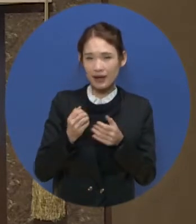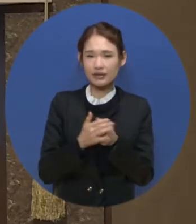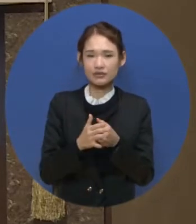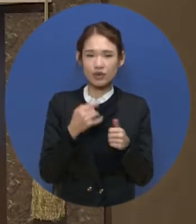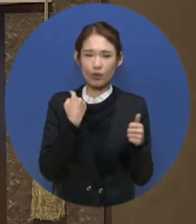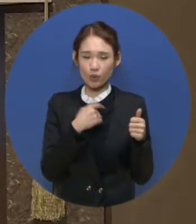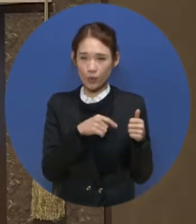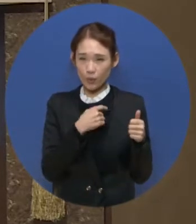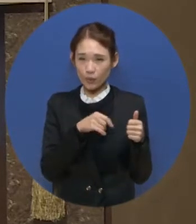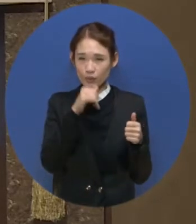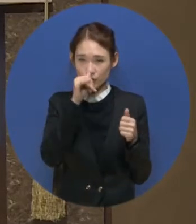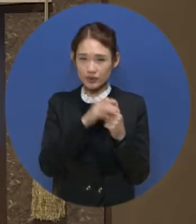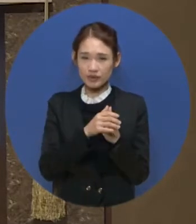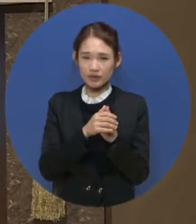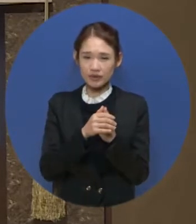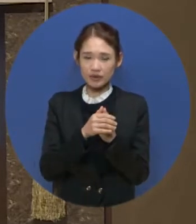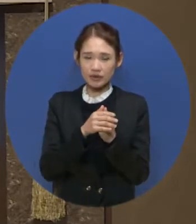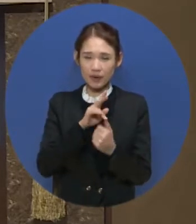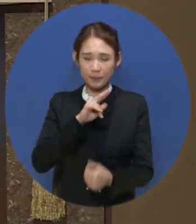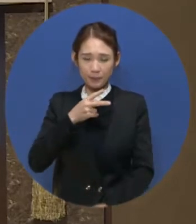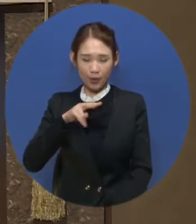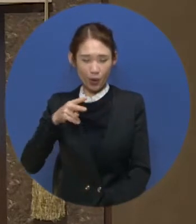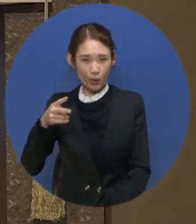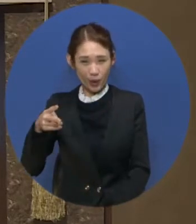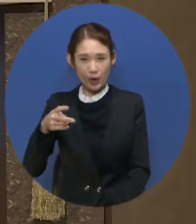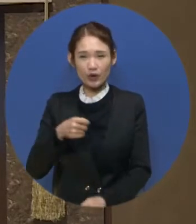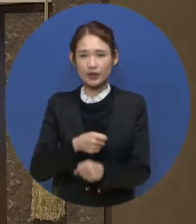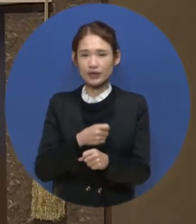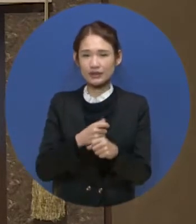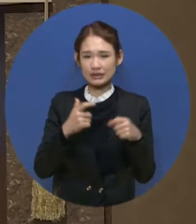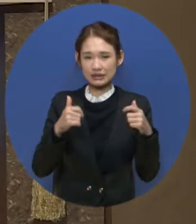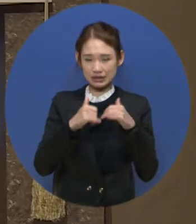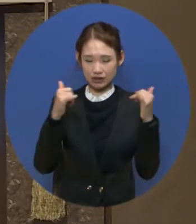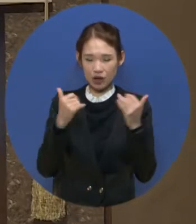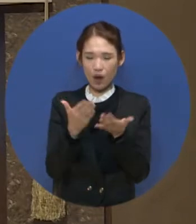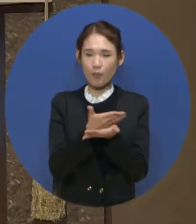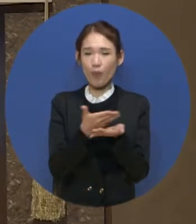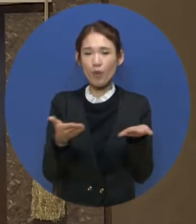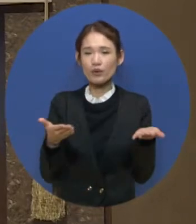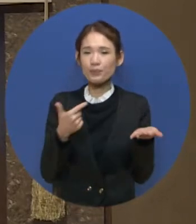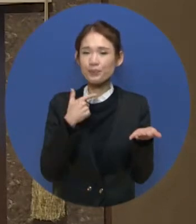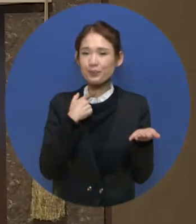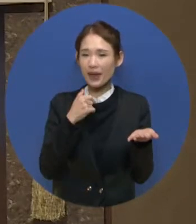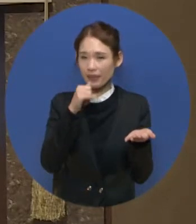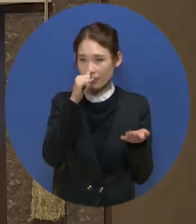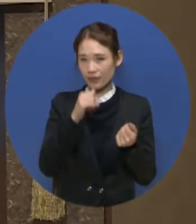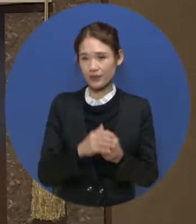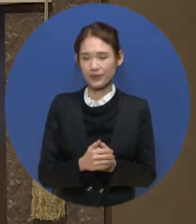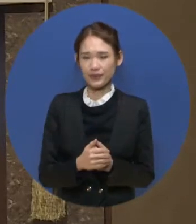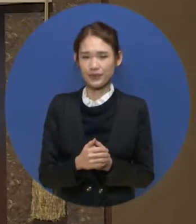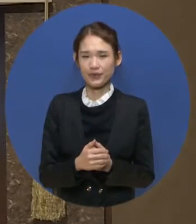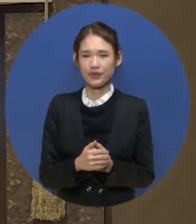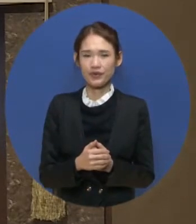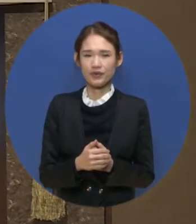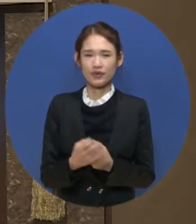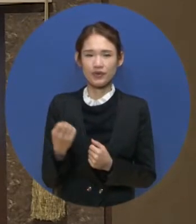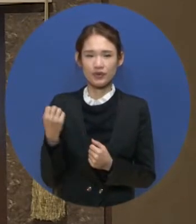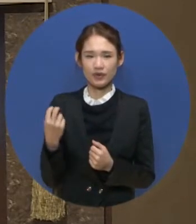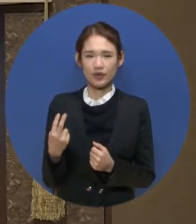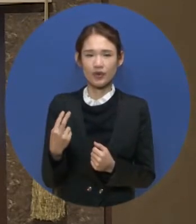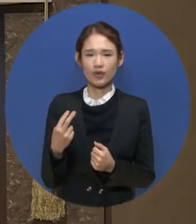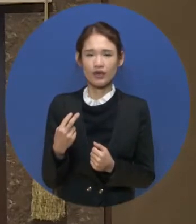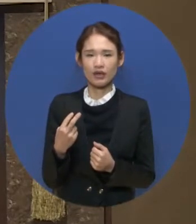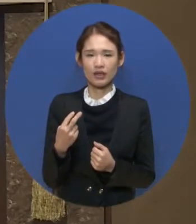하고 또 그런 걸 번역을 해서 또 지역사회 보급도 하는 일들도 하고 있었거든요. 그리고